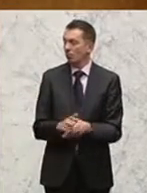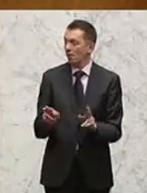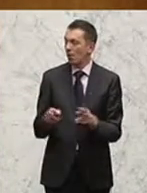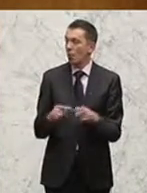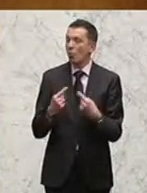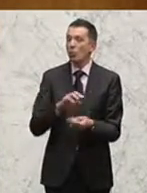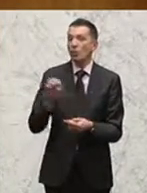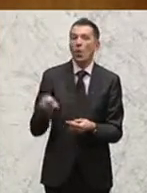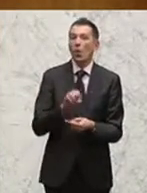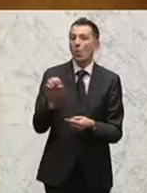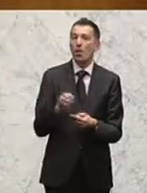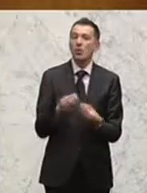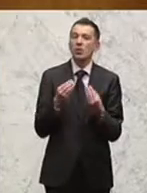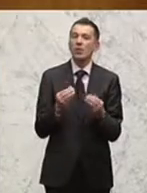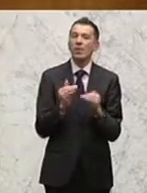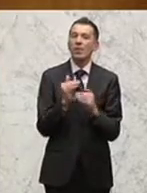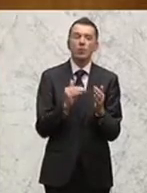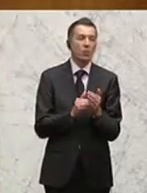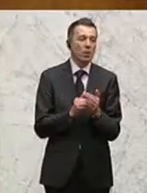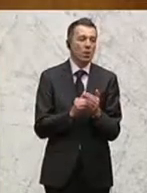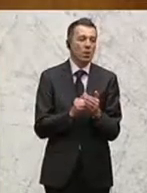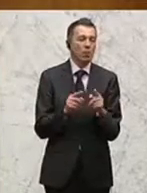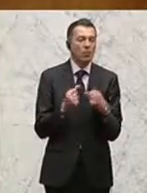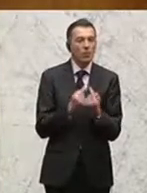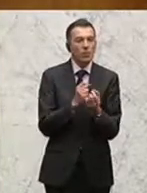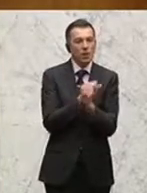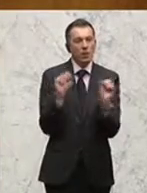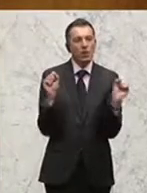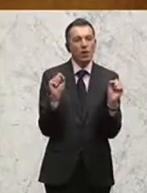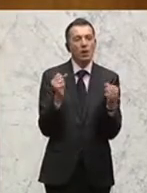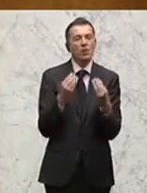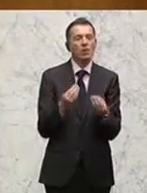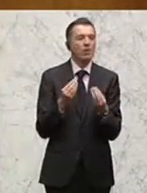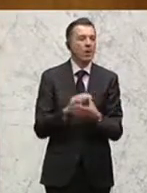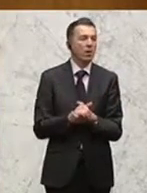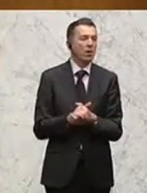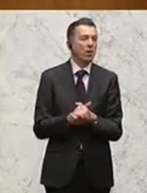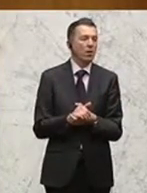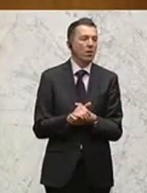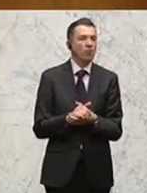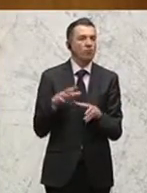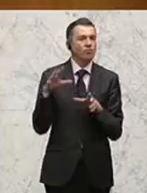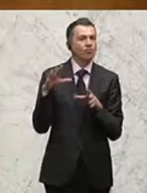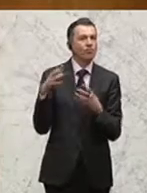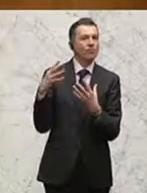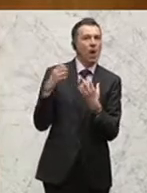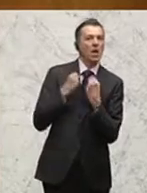unser europäisches Wertesystem, unsere demokratischen Werte